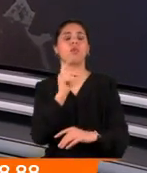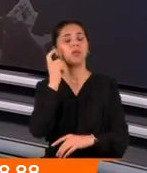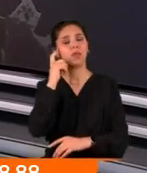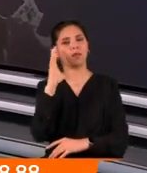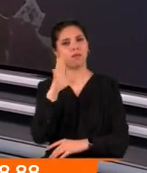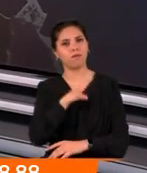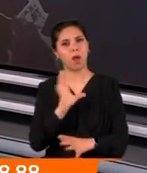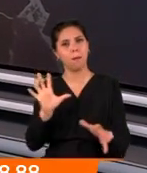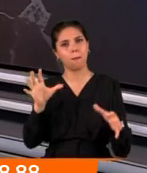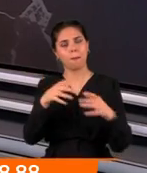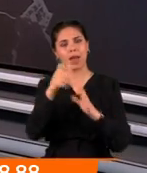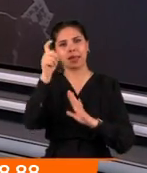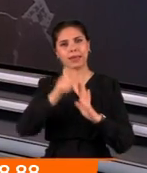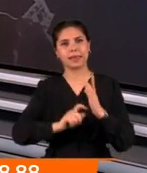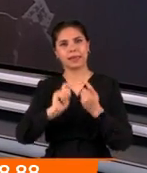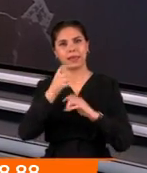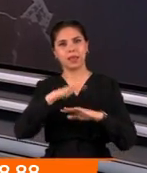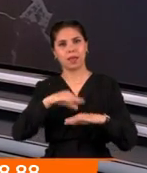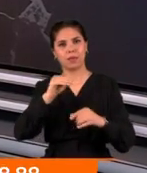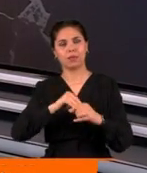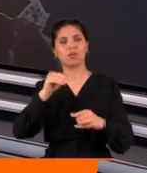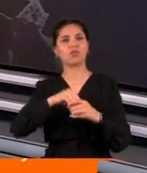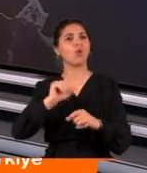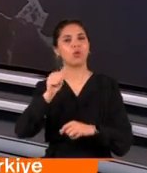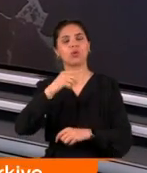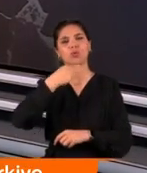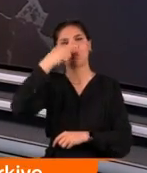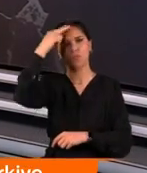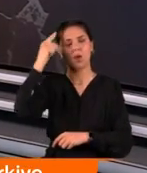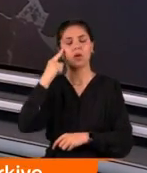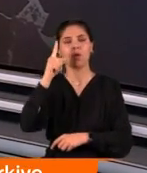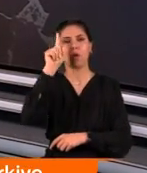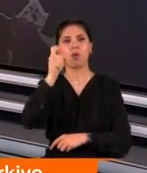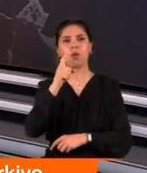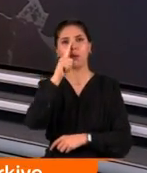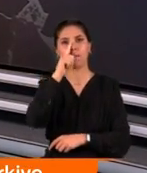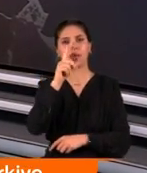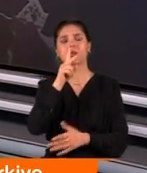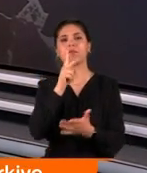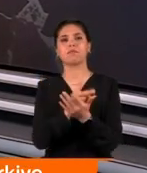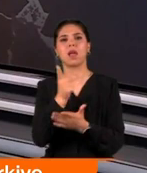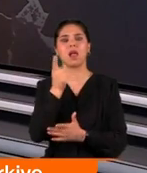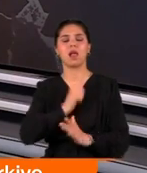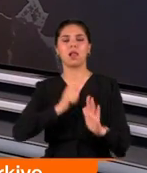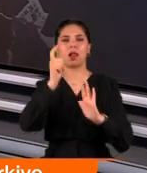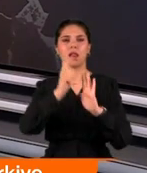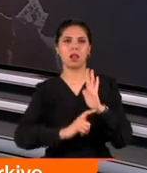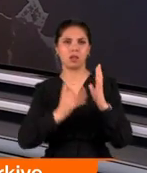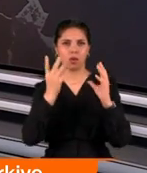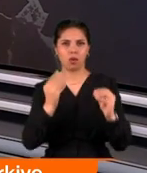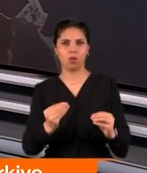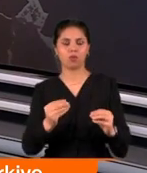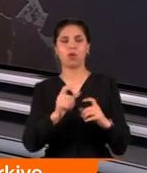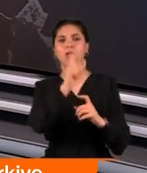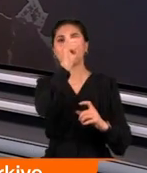iddia. Partilerin listelerinde değişiklik yapmaları için bu arada son gün Cuma. 19 Nisan'da kesin aday listeleri ilan edilecek çünkü.